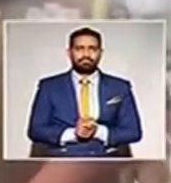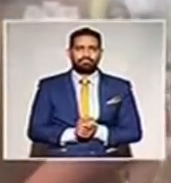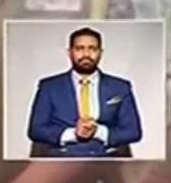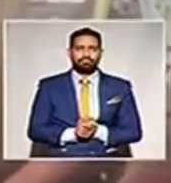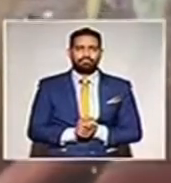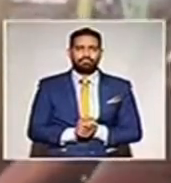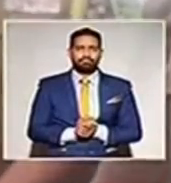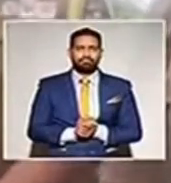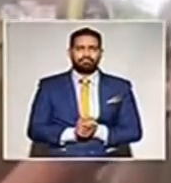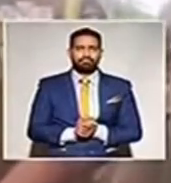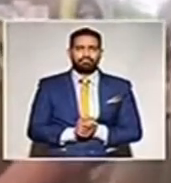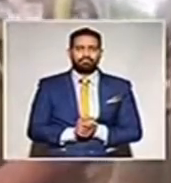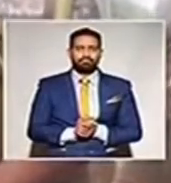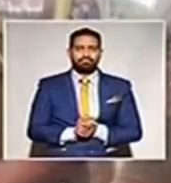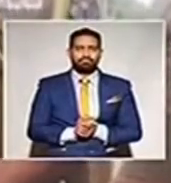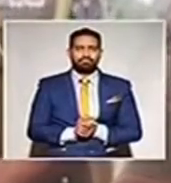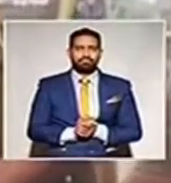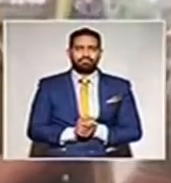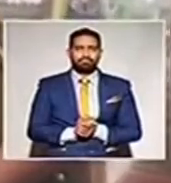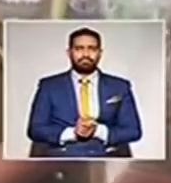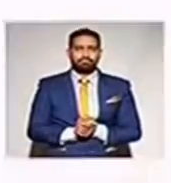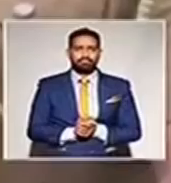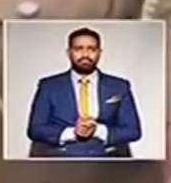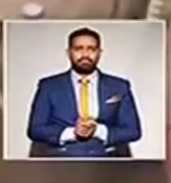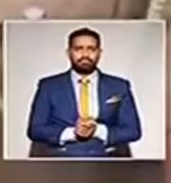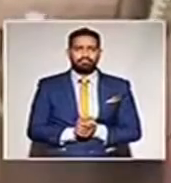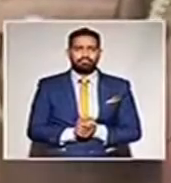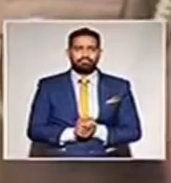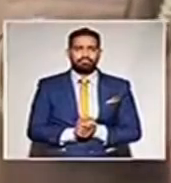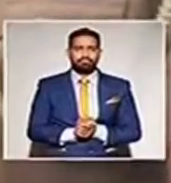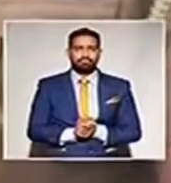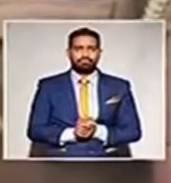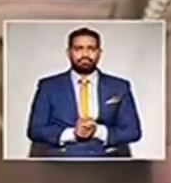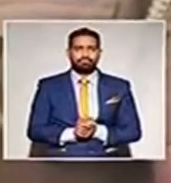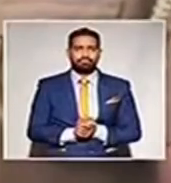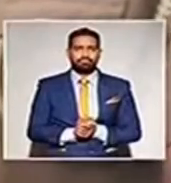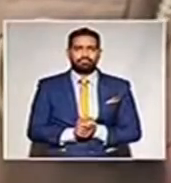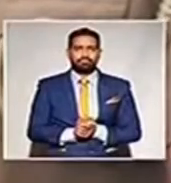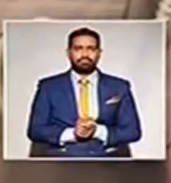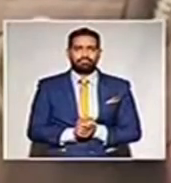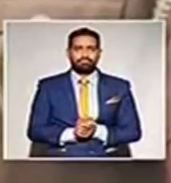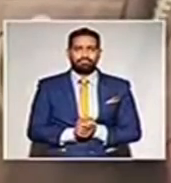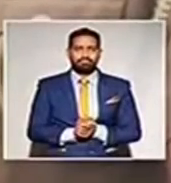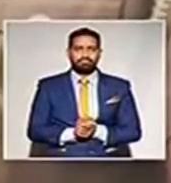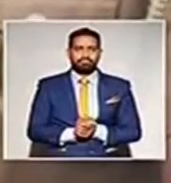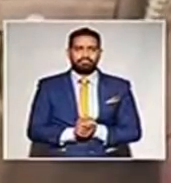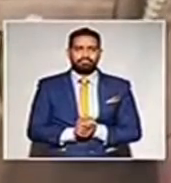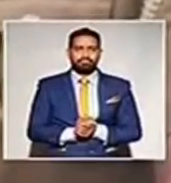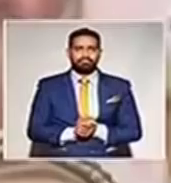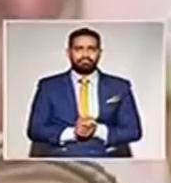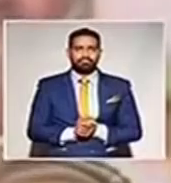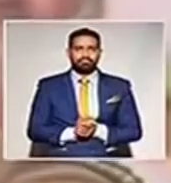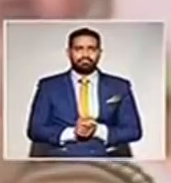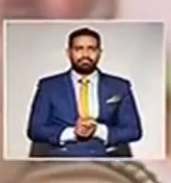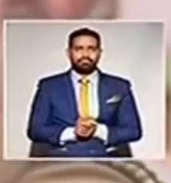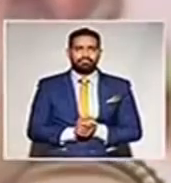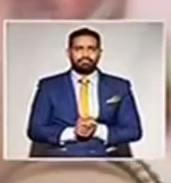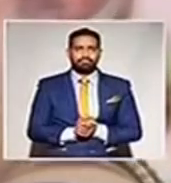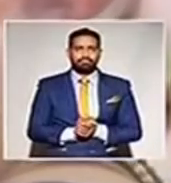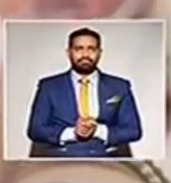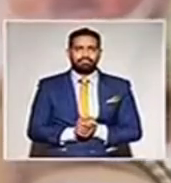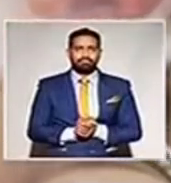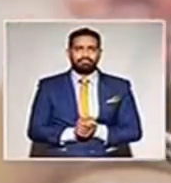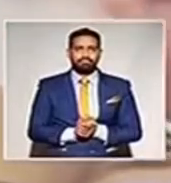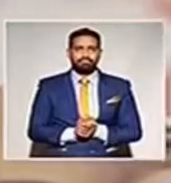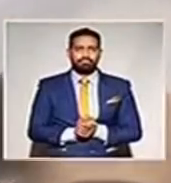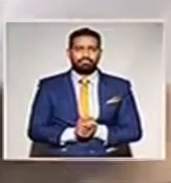බොරුවට රකින්න එපා කුම්ම. අපිට අන්න දෙන්න සර්. අපේ තාත්තලා කෝටිපතියෝ නෙමෙයි. කුලී වැඩ කරලා අපිට කන්න දෙන්නේ. ඒ මිනිස්සු රැට